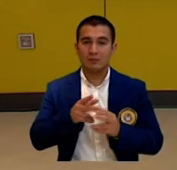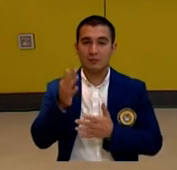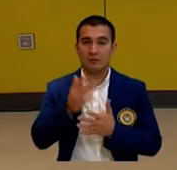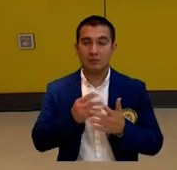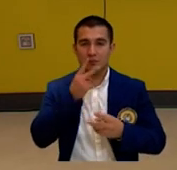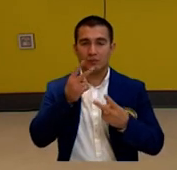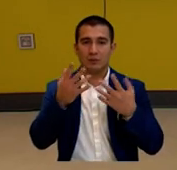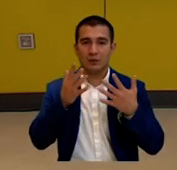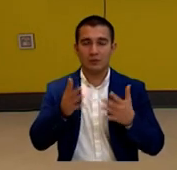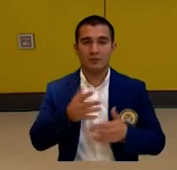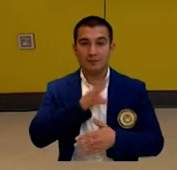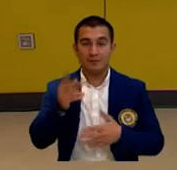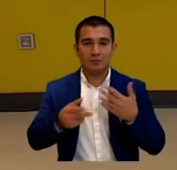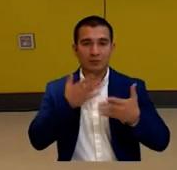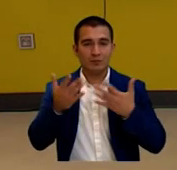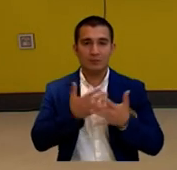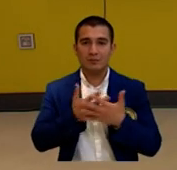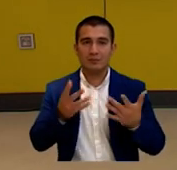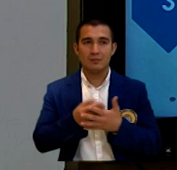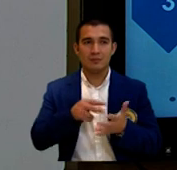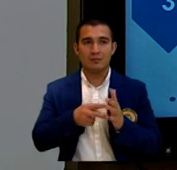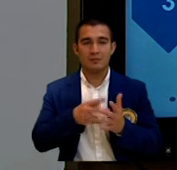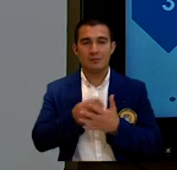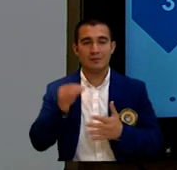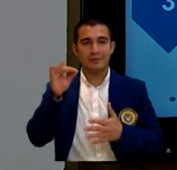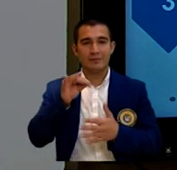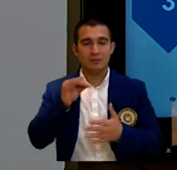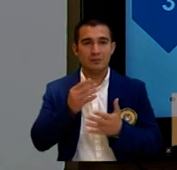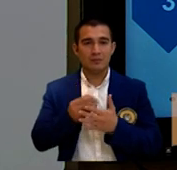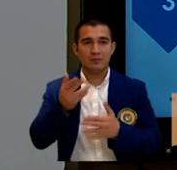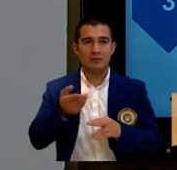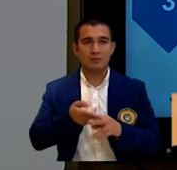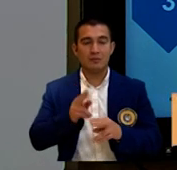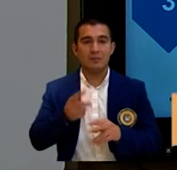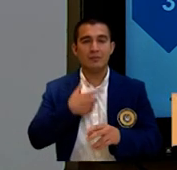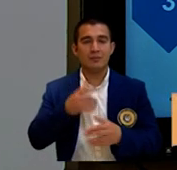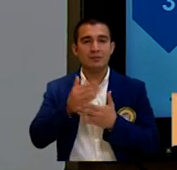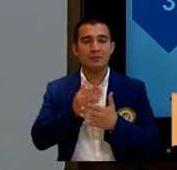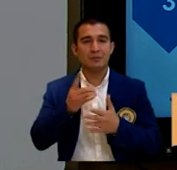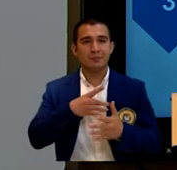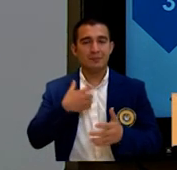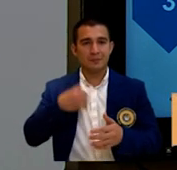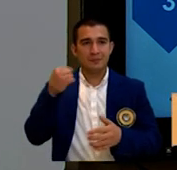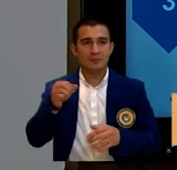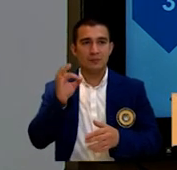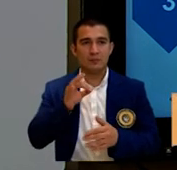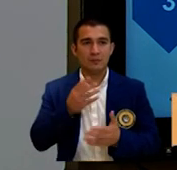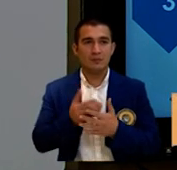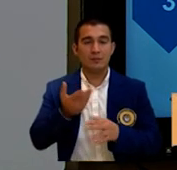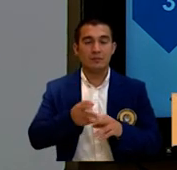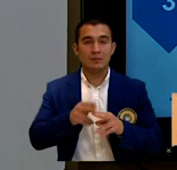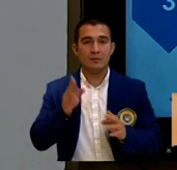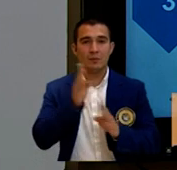boramiz. Birinchi rejamiz tarix fanidagi yutuqlar. Ikkinchi rejamiz tabiiy fanlarning